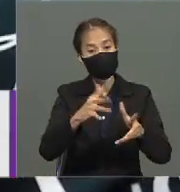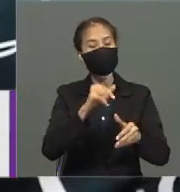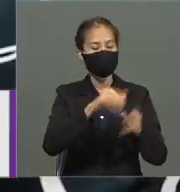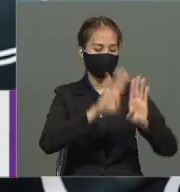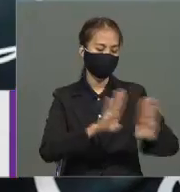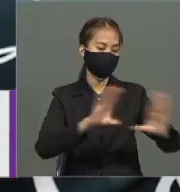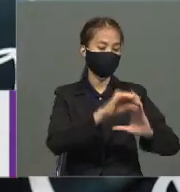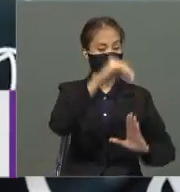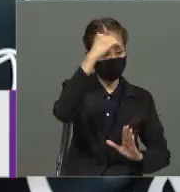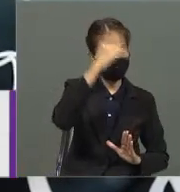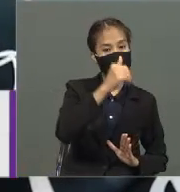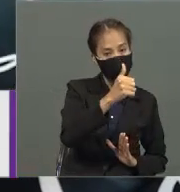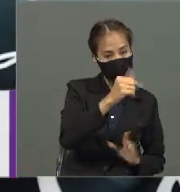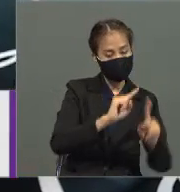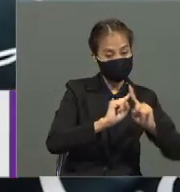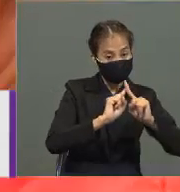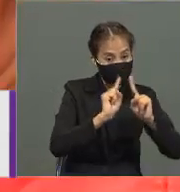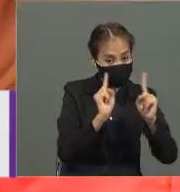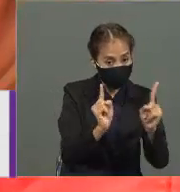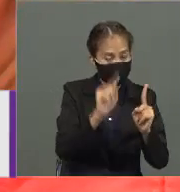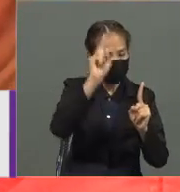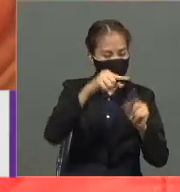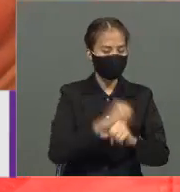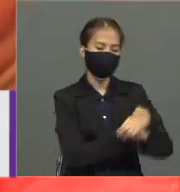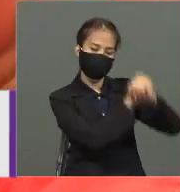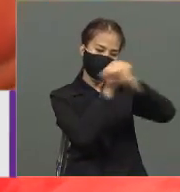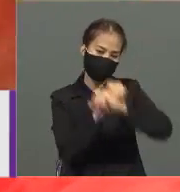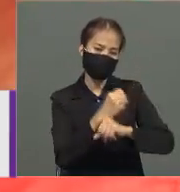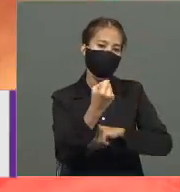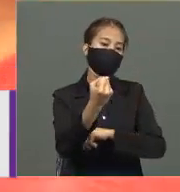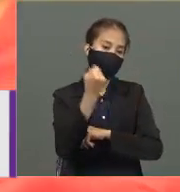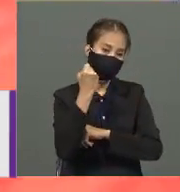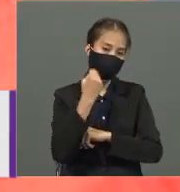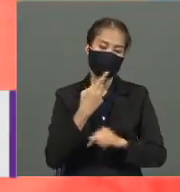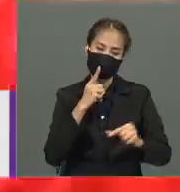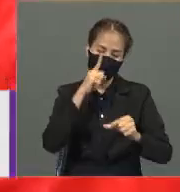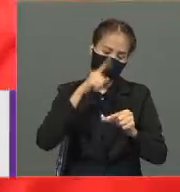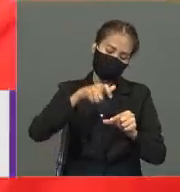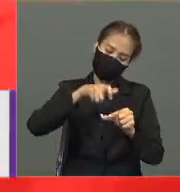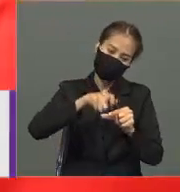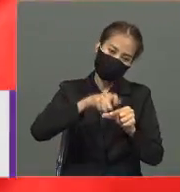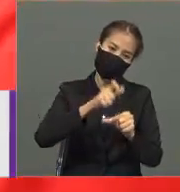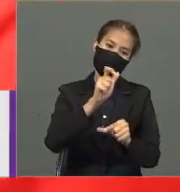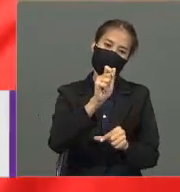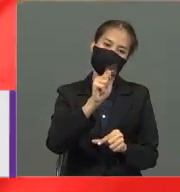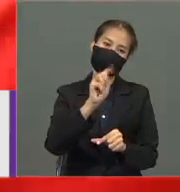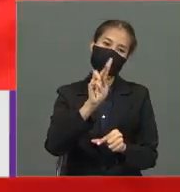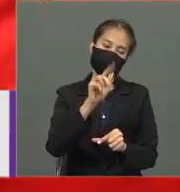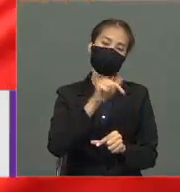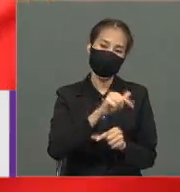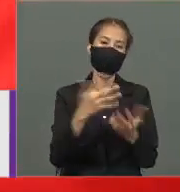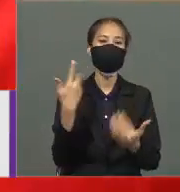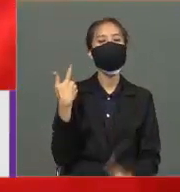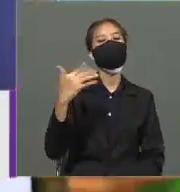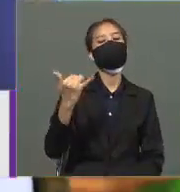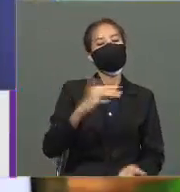มาตราการสาธารณสุขกาดอยากปกเรียนแผนเผชิญเหตุแล้วก็ต้องมีการโกรธเอทีเคเป็นประจำแน่นอนที่สุดตัวนี้อาจบาง